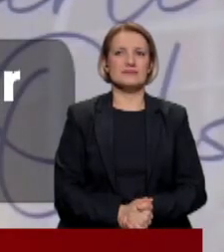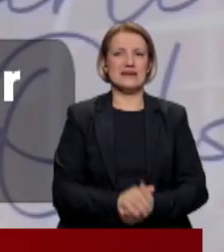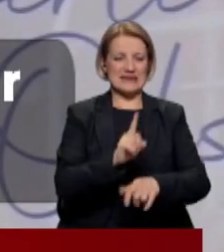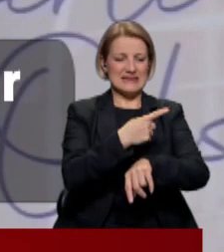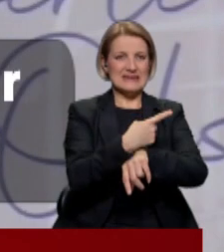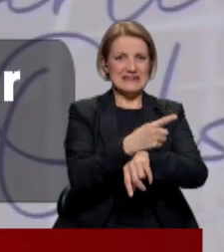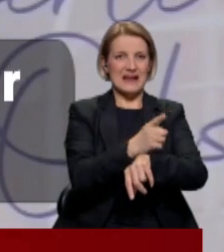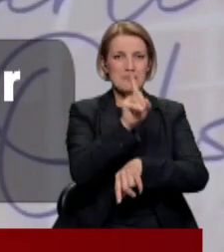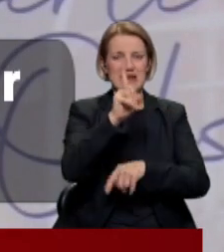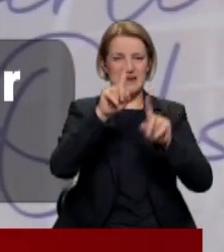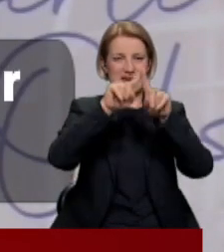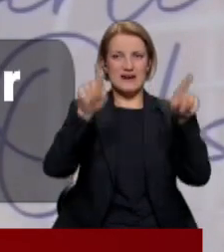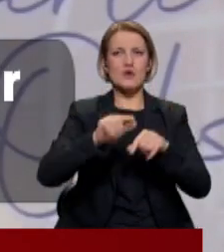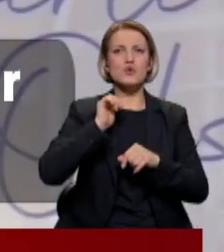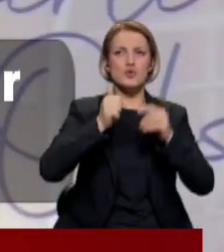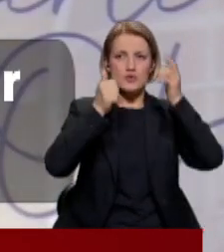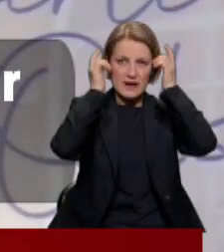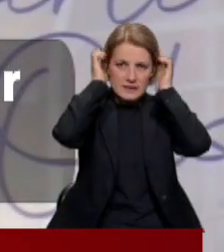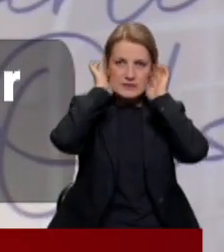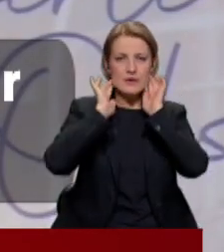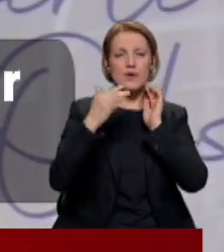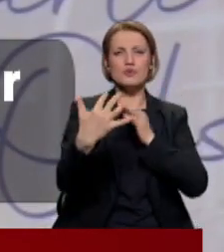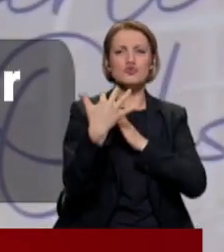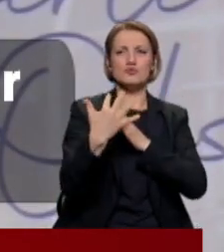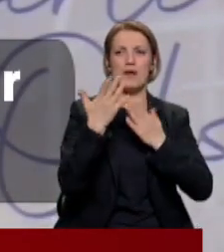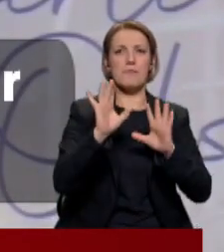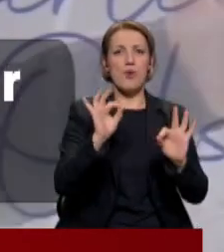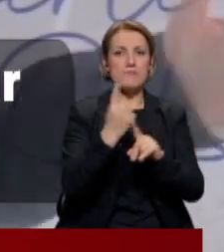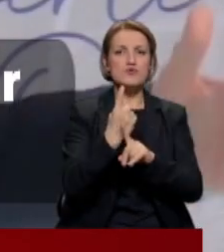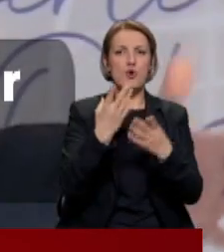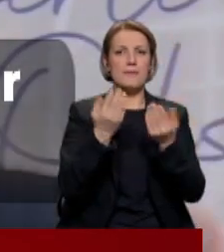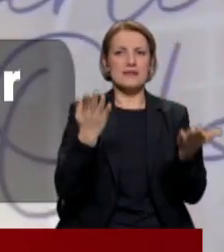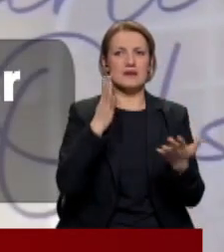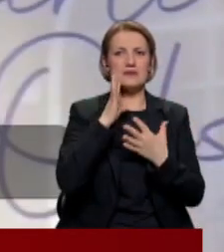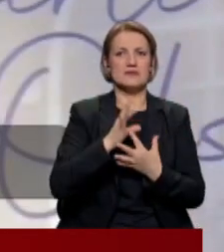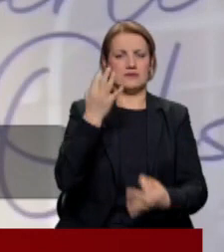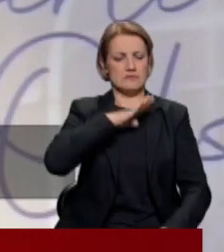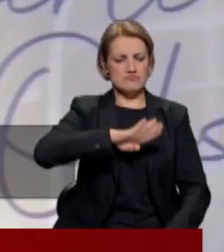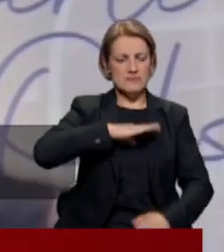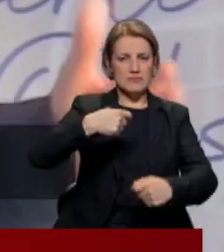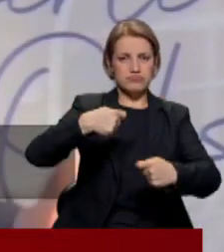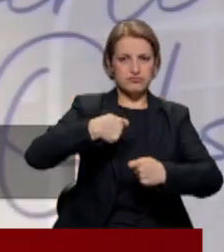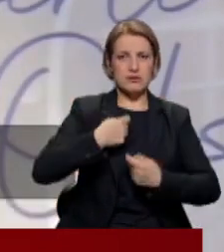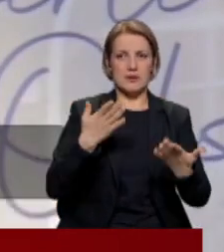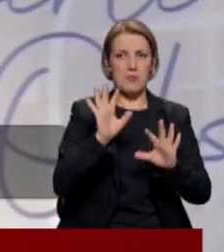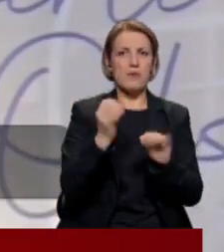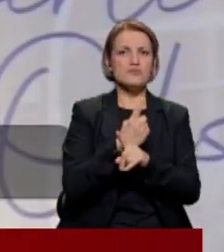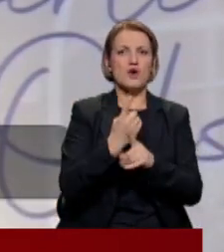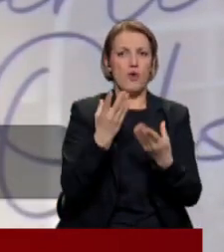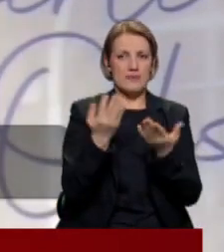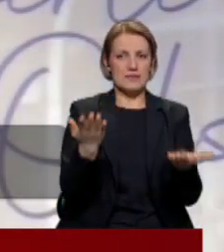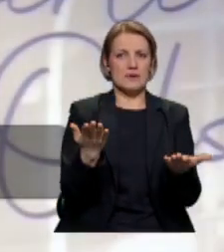Saniyelik bir kareyle günlerdir üstümüze geliyorlar. Böyle bir şey olabilir mi? İnsanın sabrını zorluyorlar. Böyle bir şey olabilir